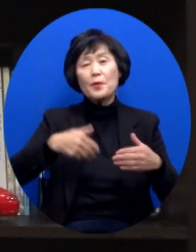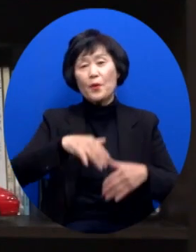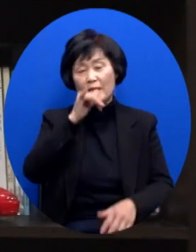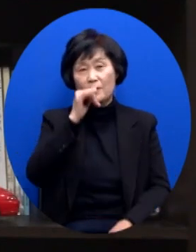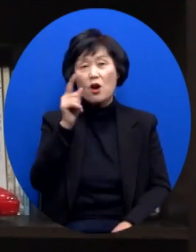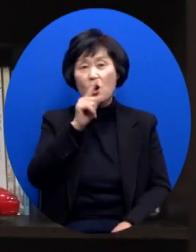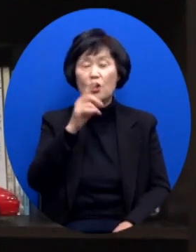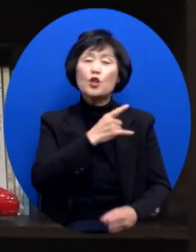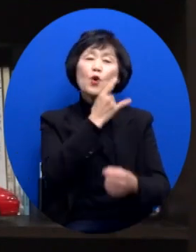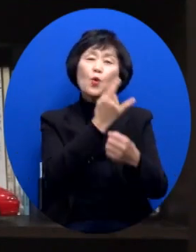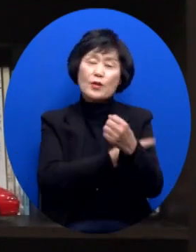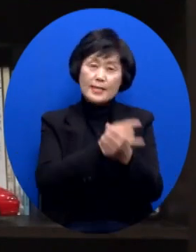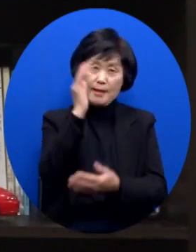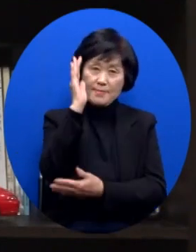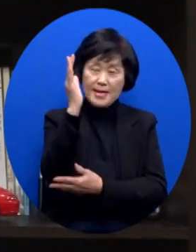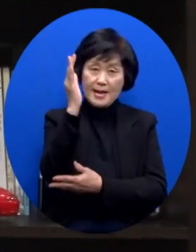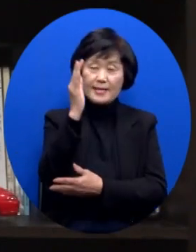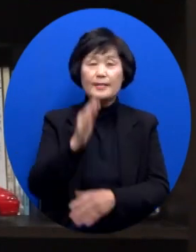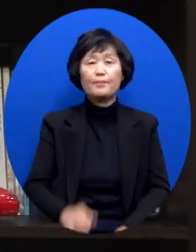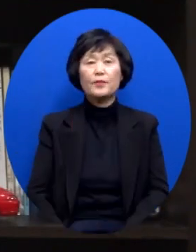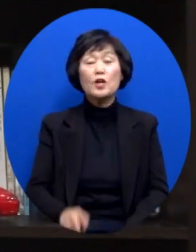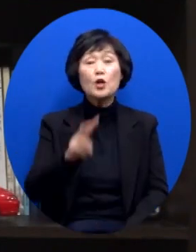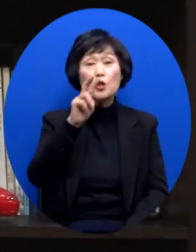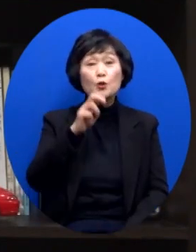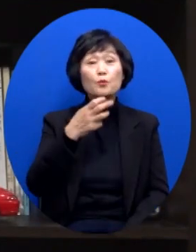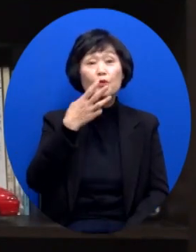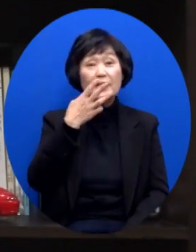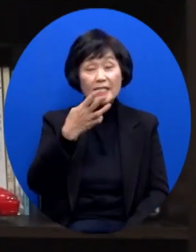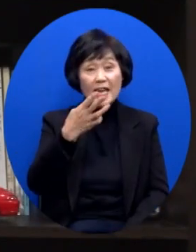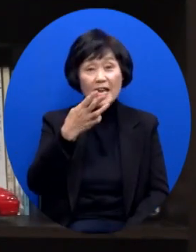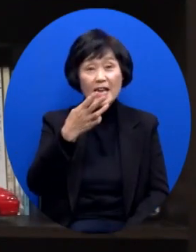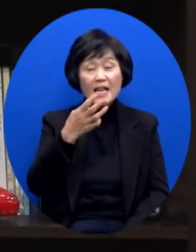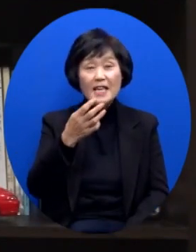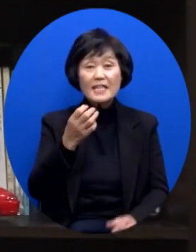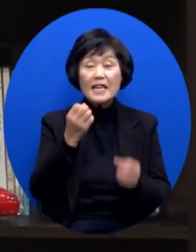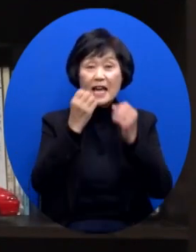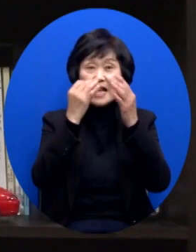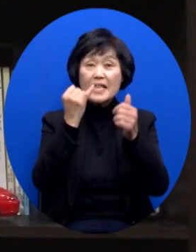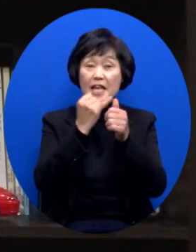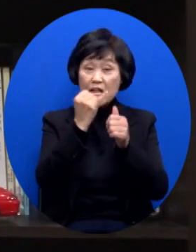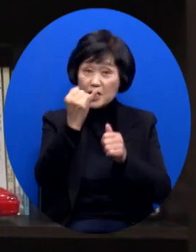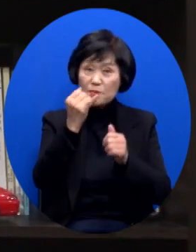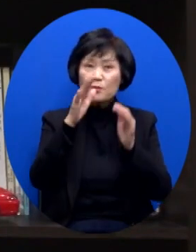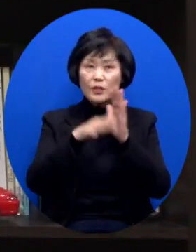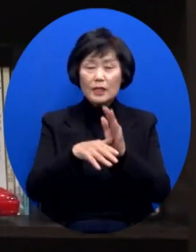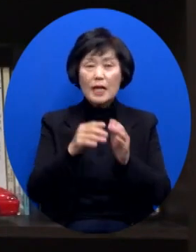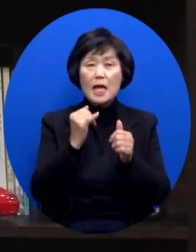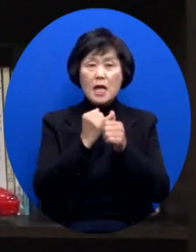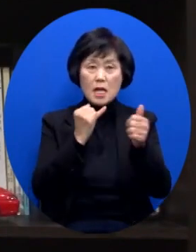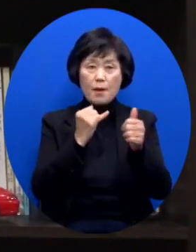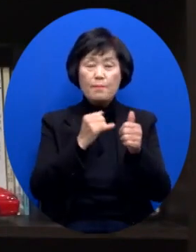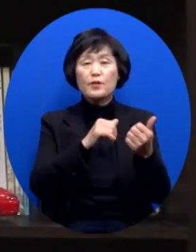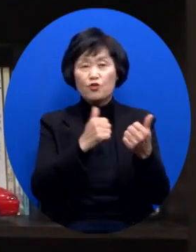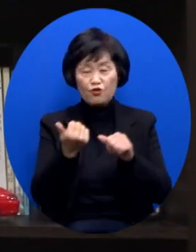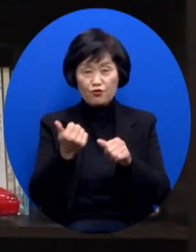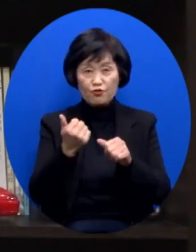해드리죠. 23살 세댁대 남편은 사고로 잃어버리고 말았고 유복자